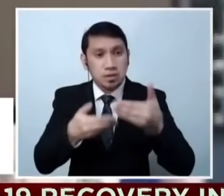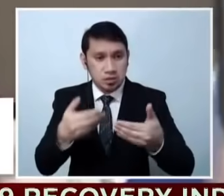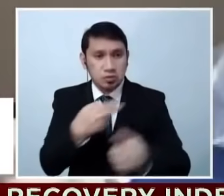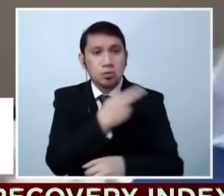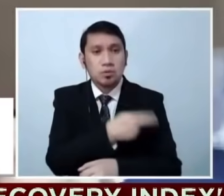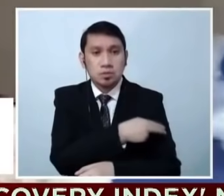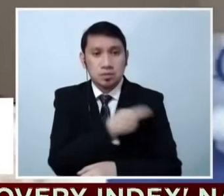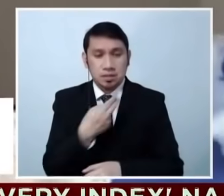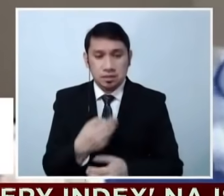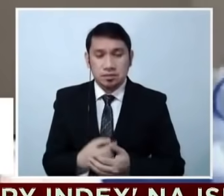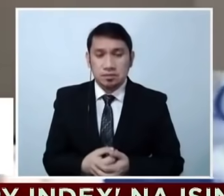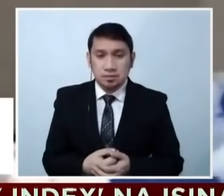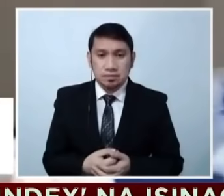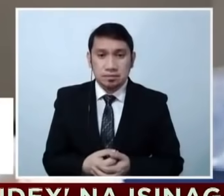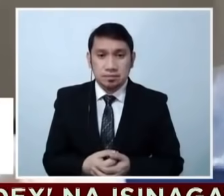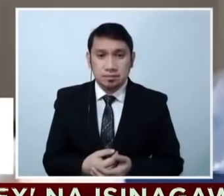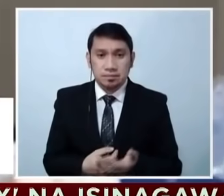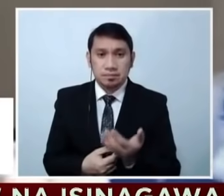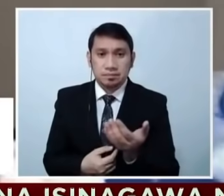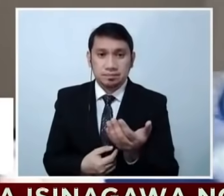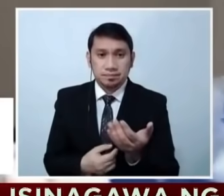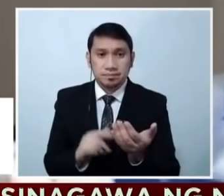Canoy, ABS-CBN News.